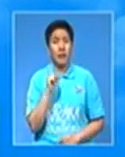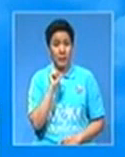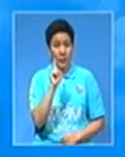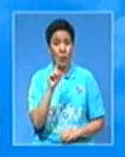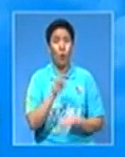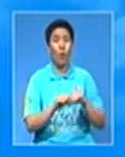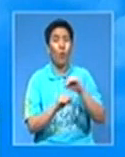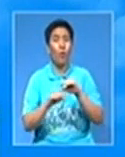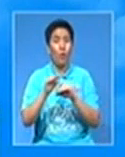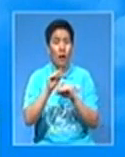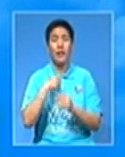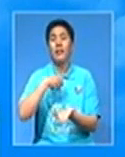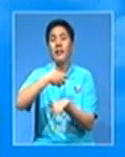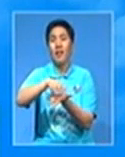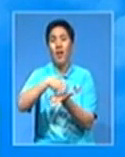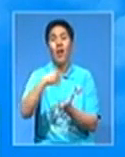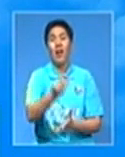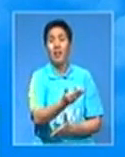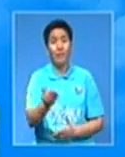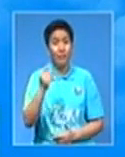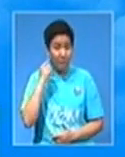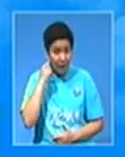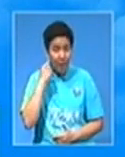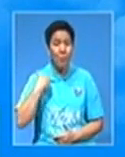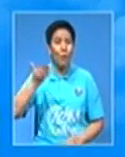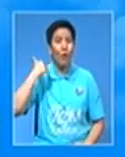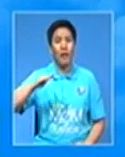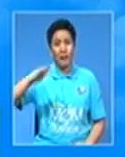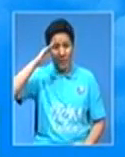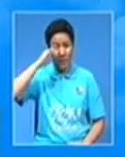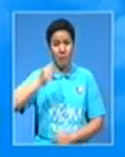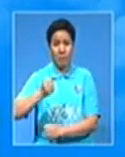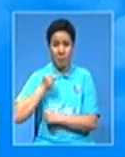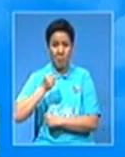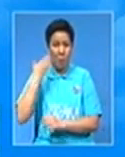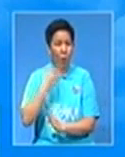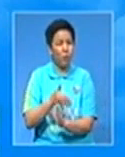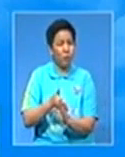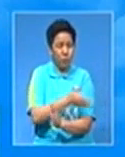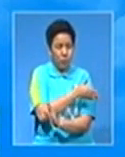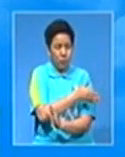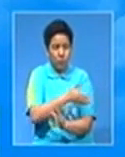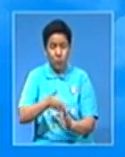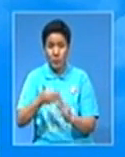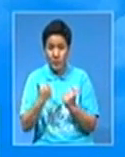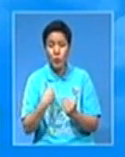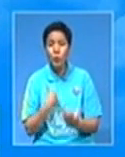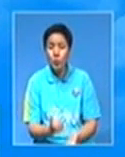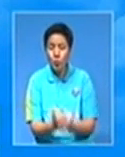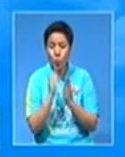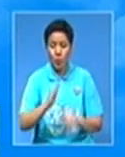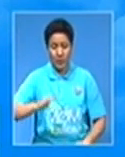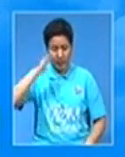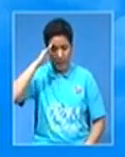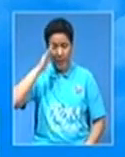ผมอยากเอามาเล่าให้ฟังเป็นโครงการที่กองทัพบกตั้งแต่อดีตและปัจจุบันได้ดำเนินการเพื่อช่วยบริหารจัดการหนี้สินครอบครัวกำลังพล